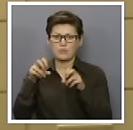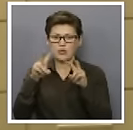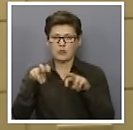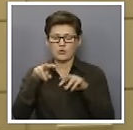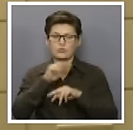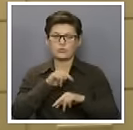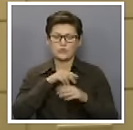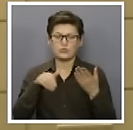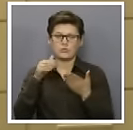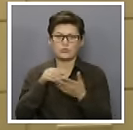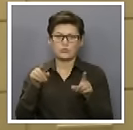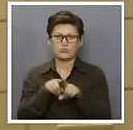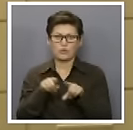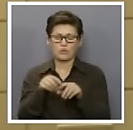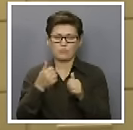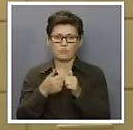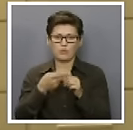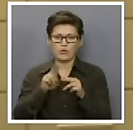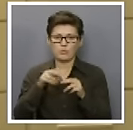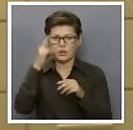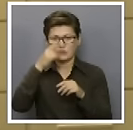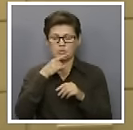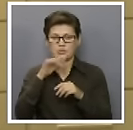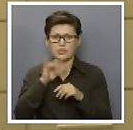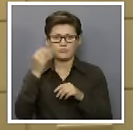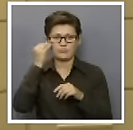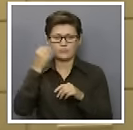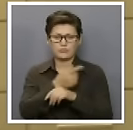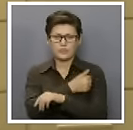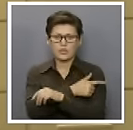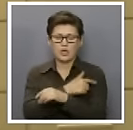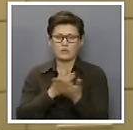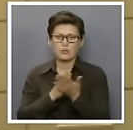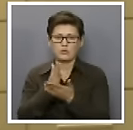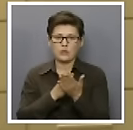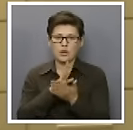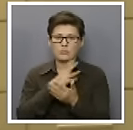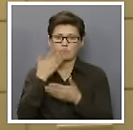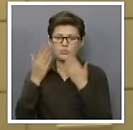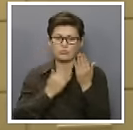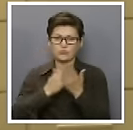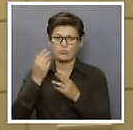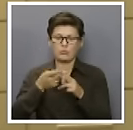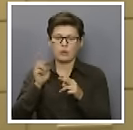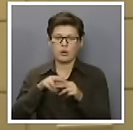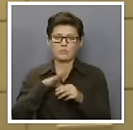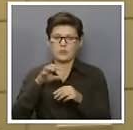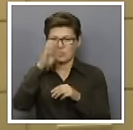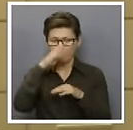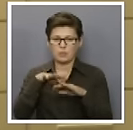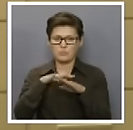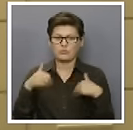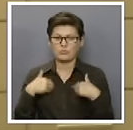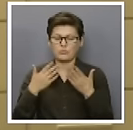зерттеу жұмысының нәтижесі осындай. Соған қарағанда Қазақстанда сапалы медициналық қызметке сұраныс жоғары. Десек те елімізде